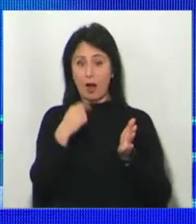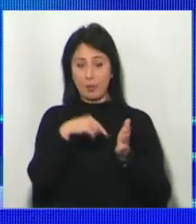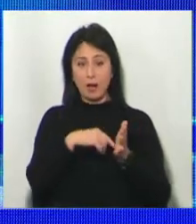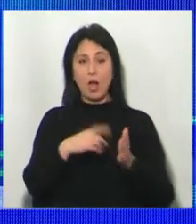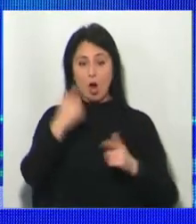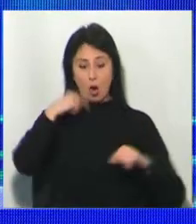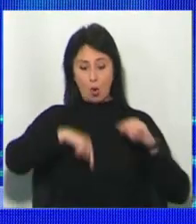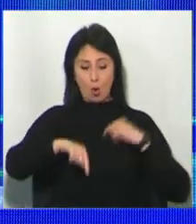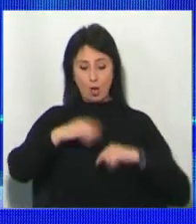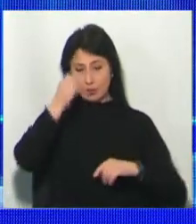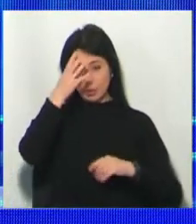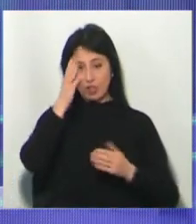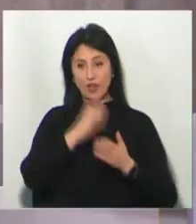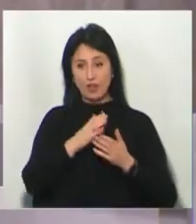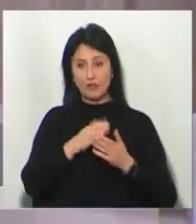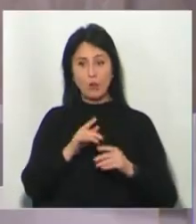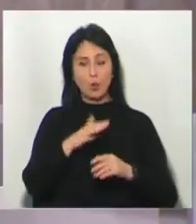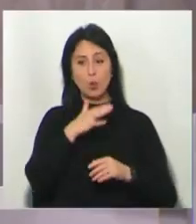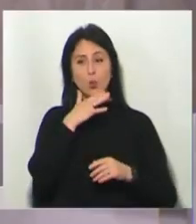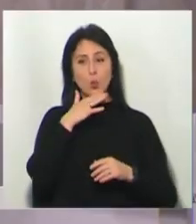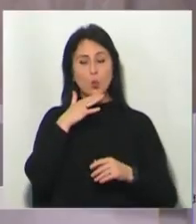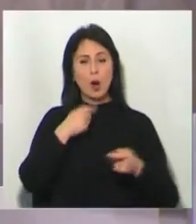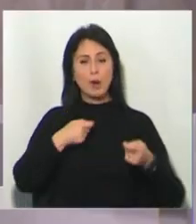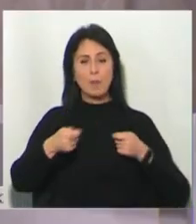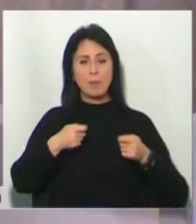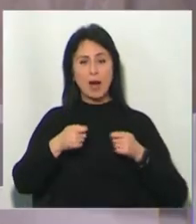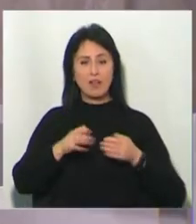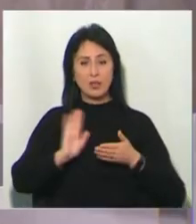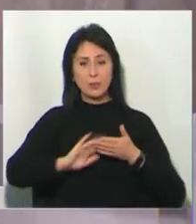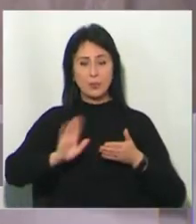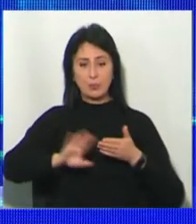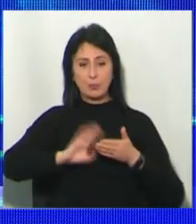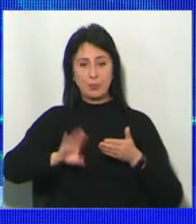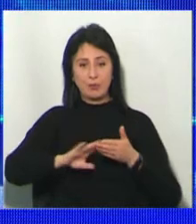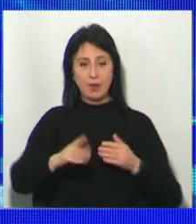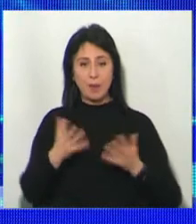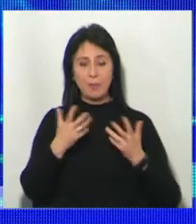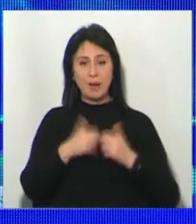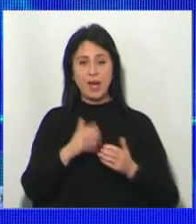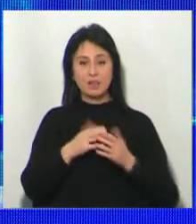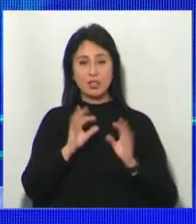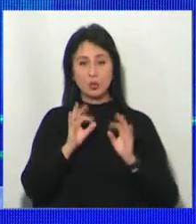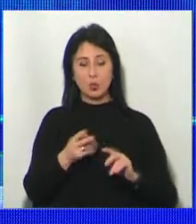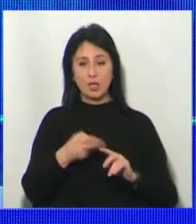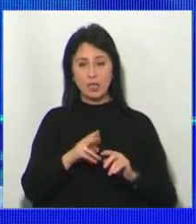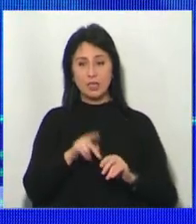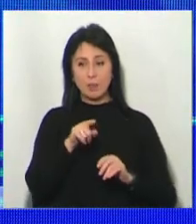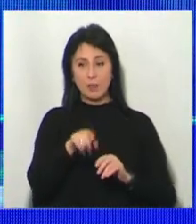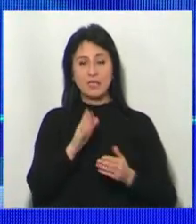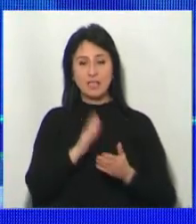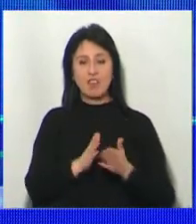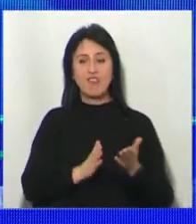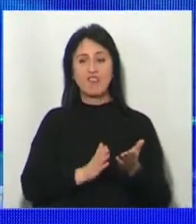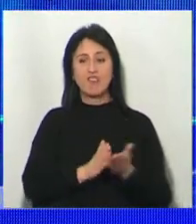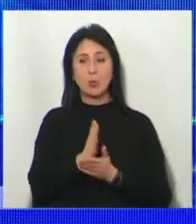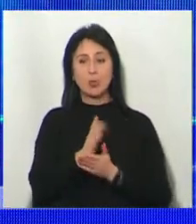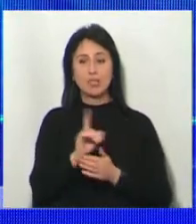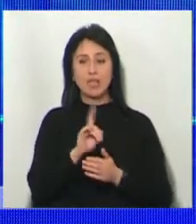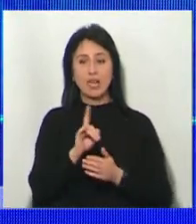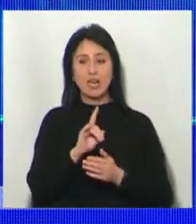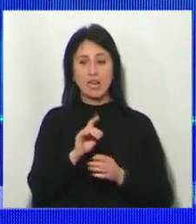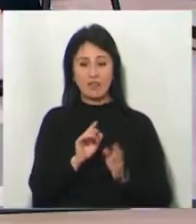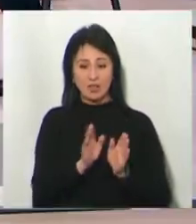ჭკვიანი და მას აქვს უამრავი რეგულირებელი მექანიზმი და ერთ-ერთი მექანიზმი არის სწორედ ის, რომ მას აქვს ფუნქცია